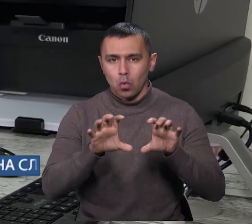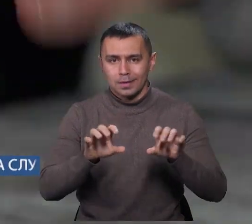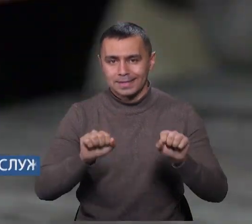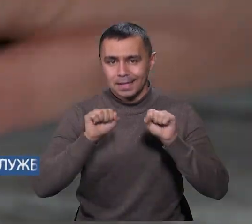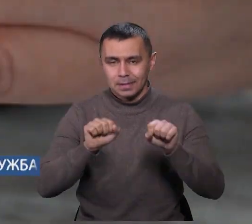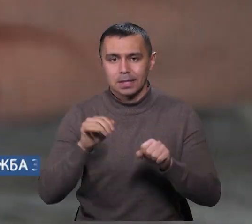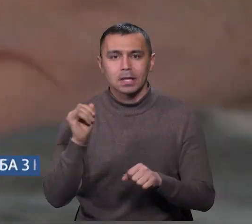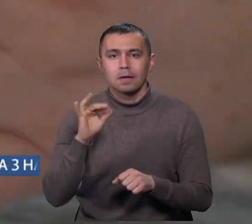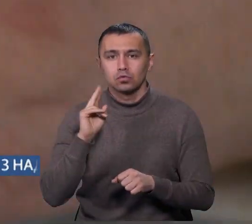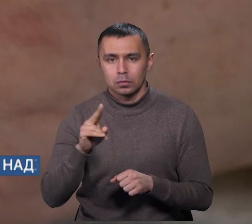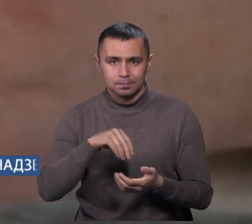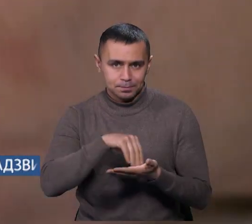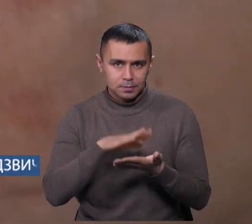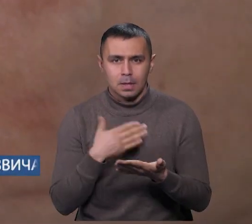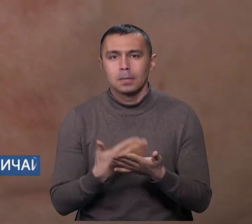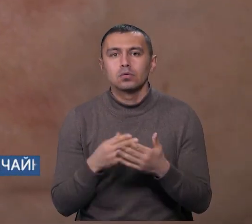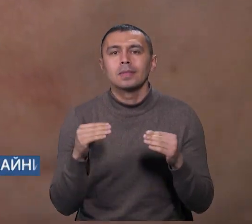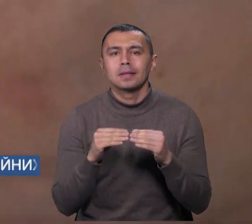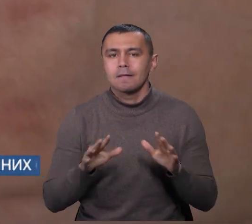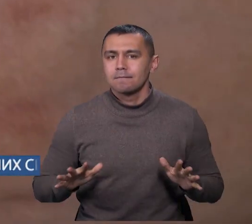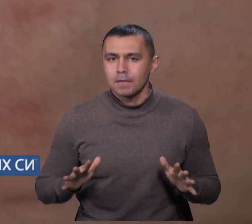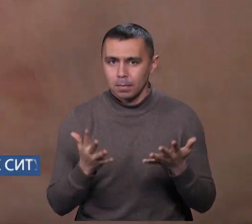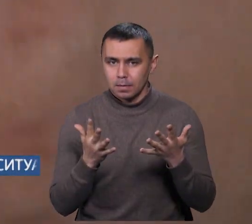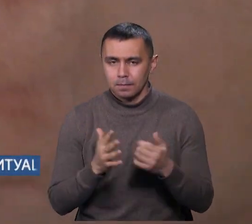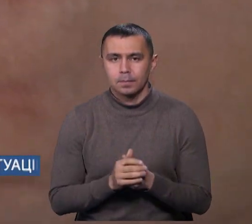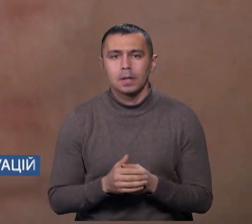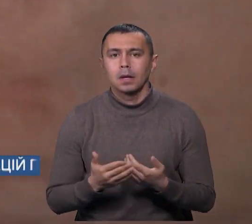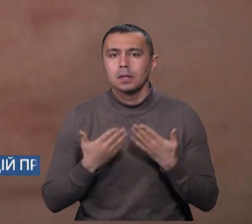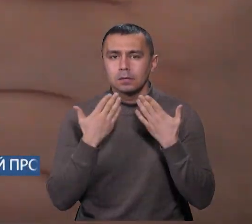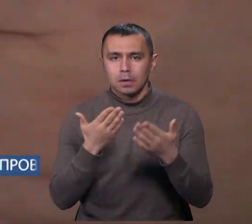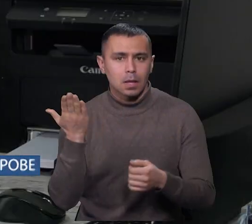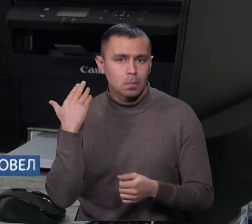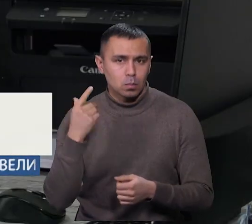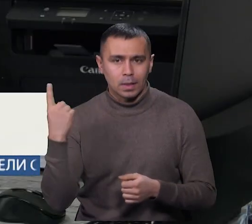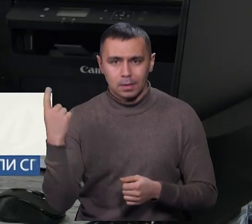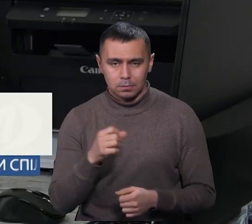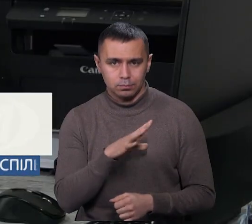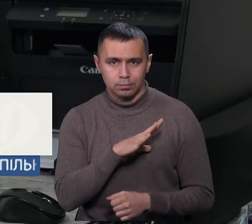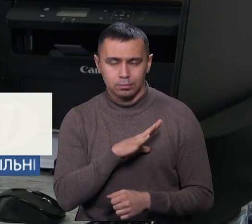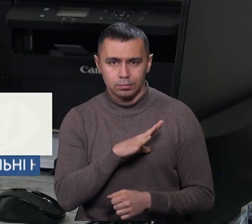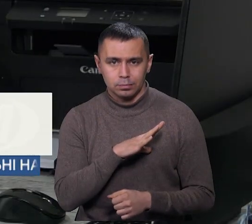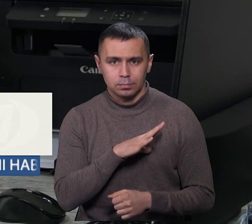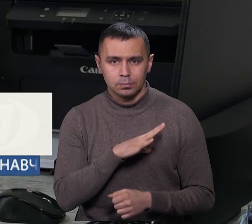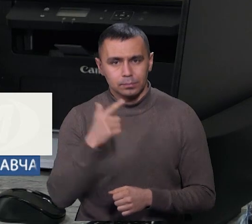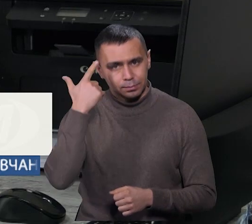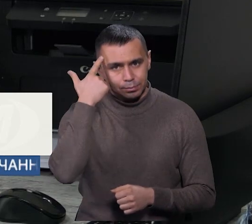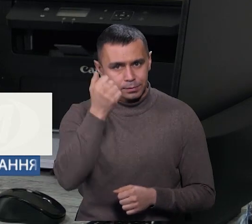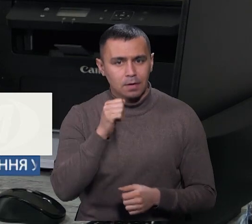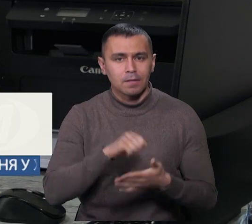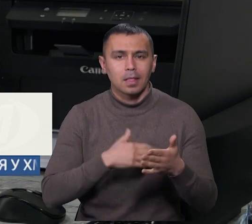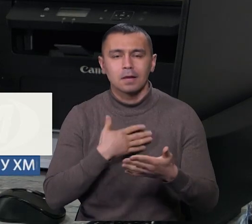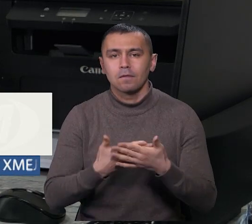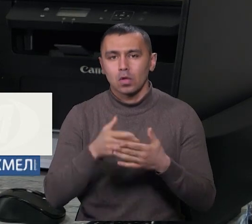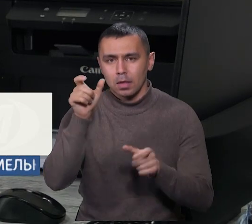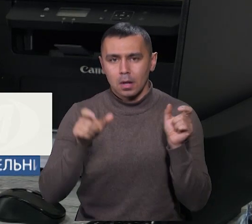Ірини Кравчук, зафіксували близько 10 випадків. Звернення на минулому тижні поступало від наших волонтерів, в